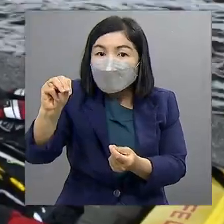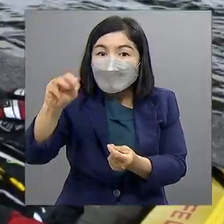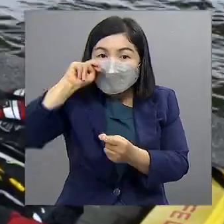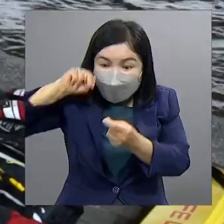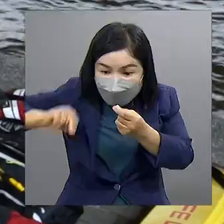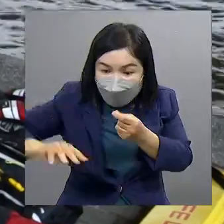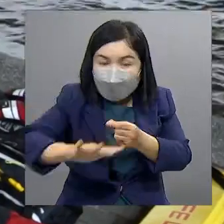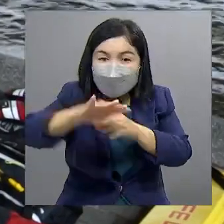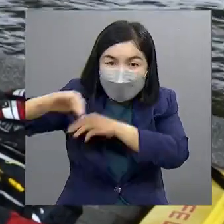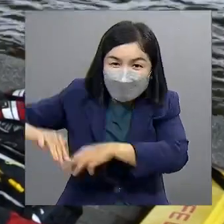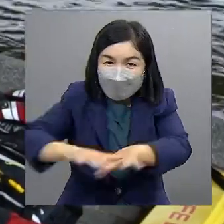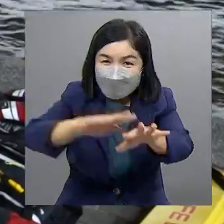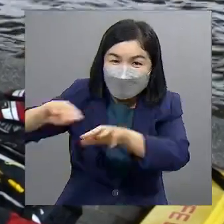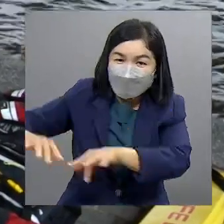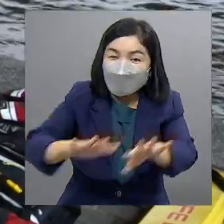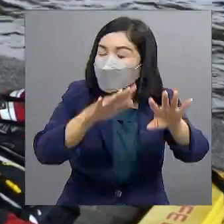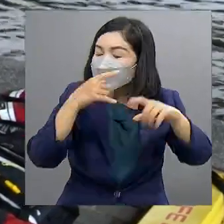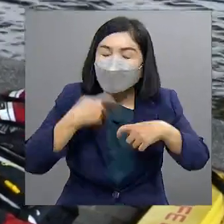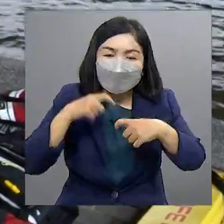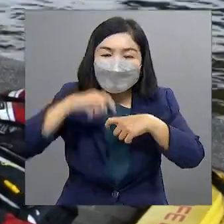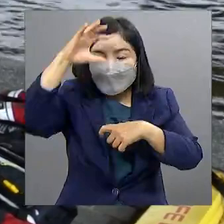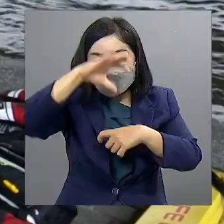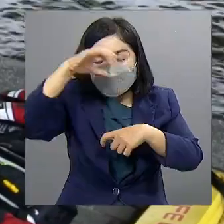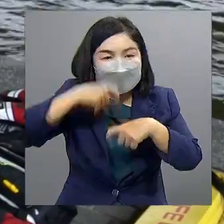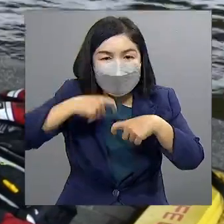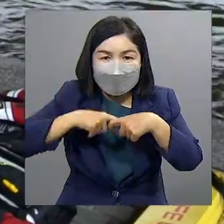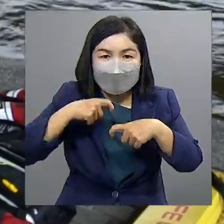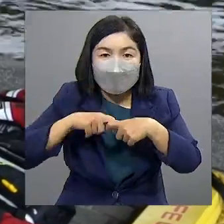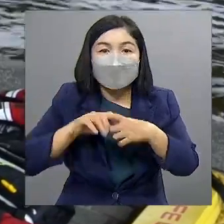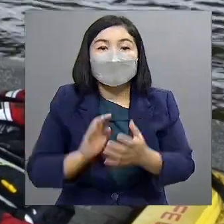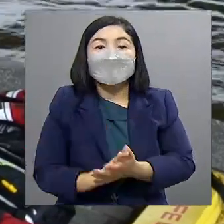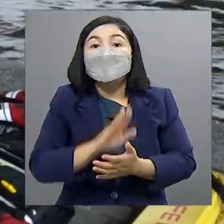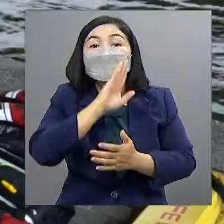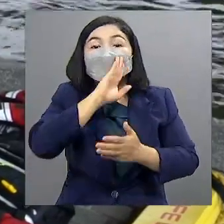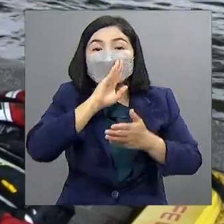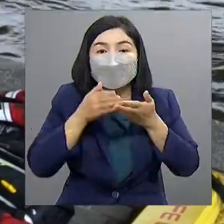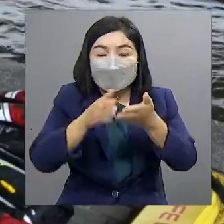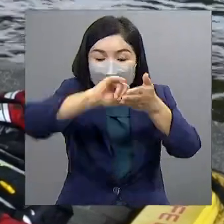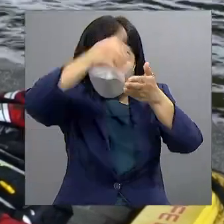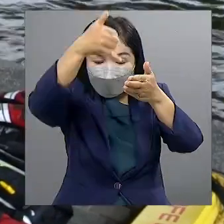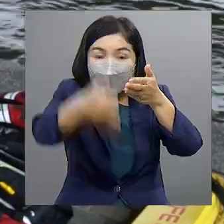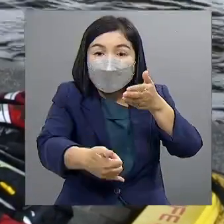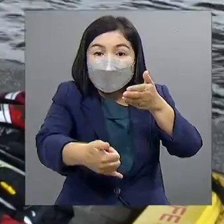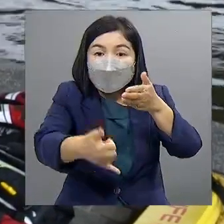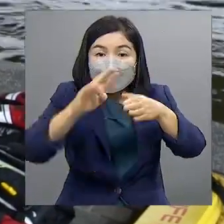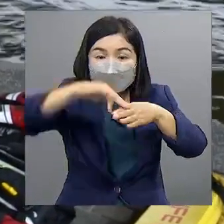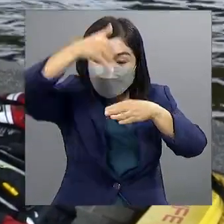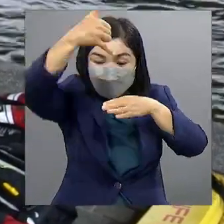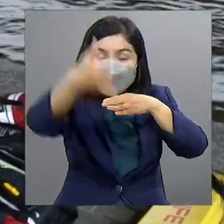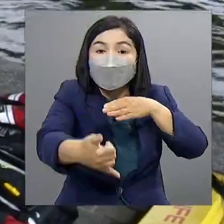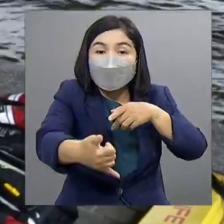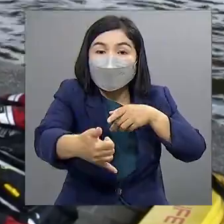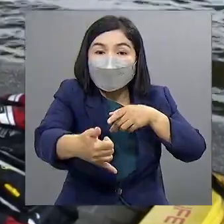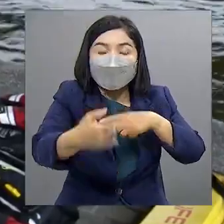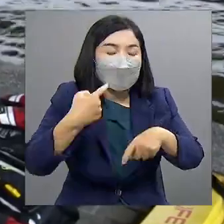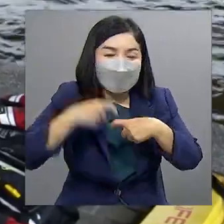นั้นคือที่ยากที่สุดของเราปกติแล้วถ้าตกกลางแม่น้ำครับตกจากโดดจากกลางแม่น้ำอย่างเงี้ยครับมันทำงานยากมากครับ